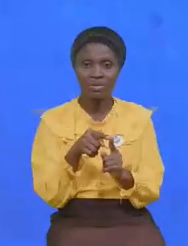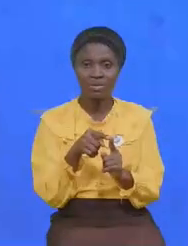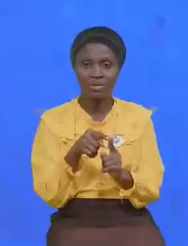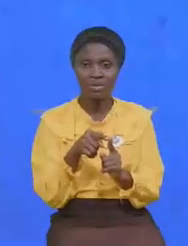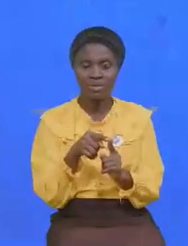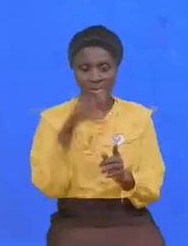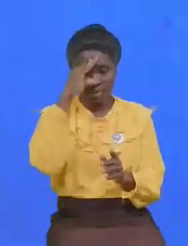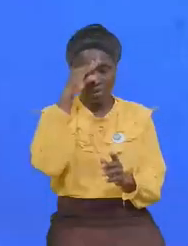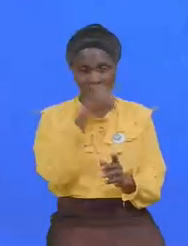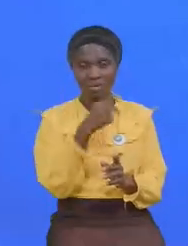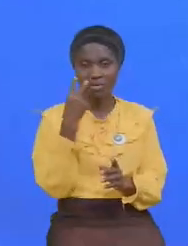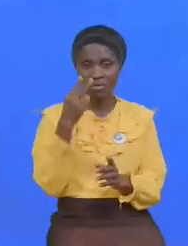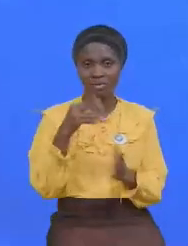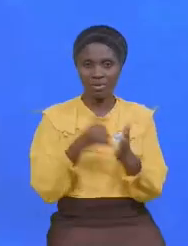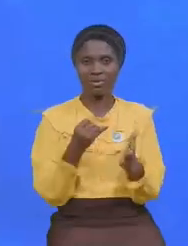voyant cela,